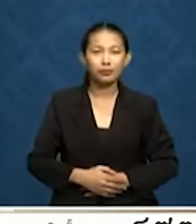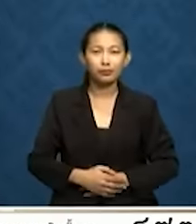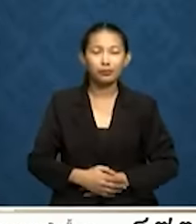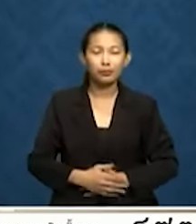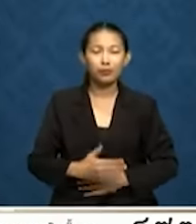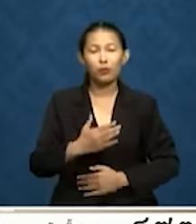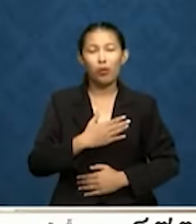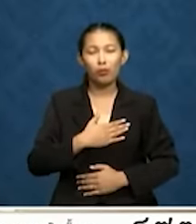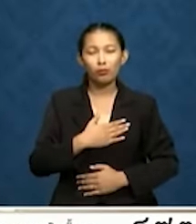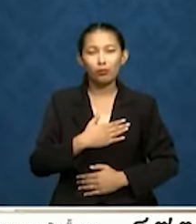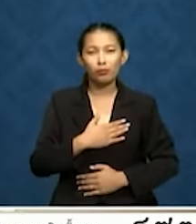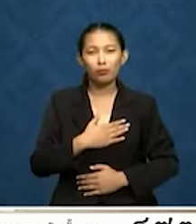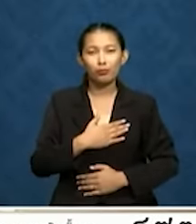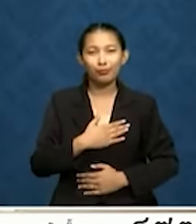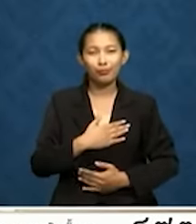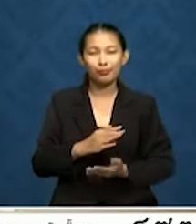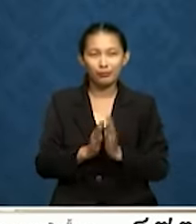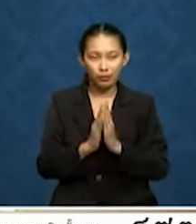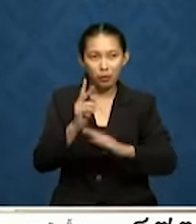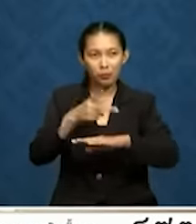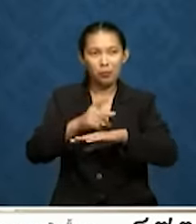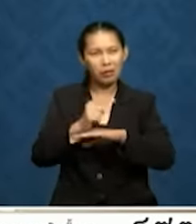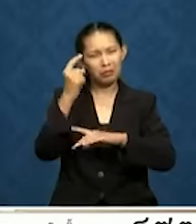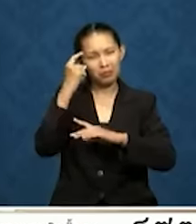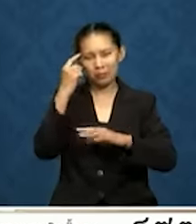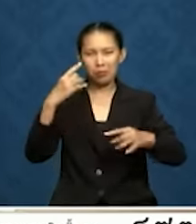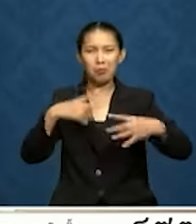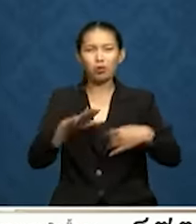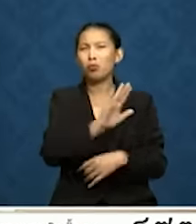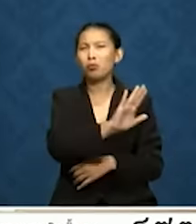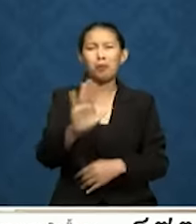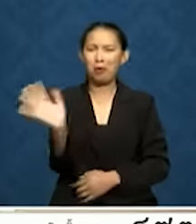ผมต้องกราบเรียนท่านประธานเป็นเบื้องต้นผมก็ไม่ชอบขัดใจใครเหมือนกัน